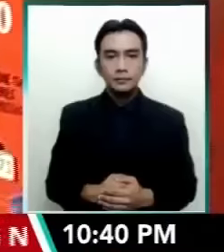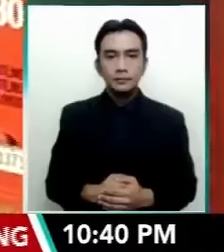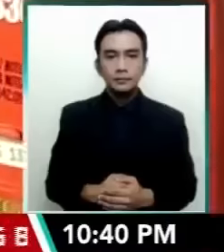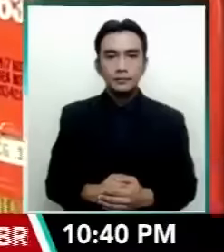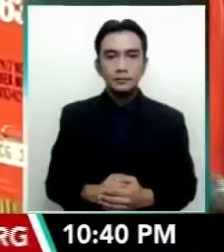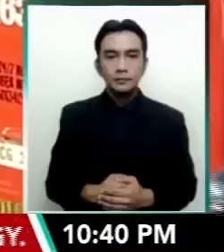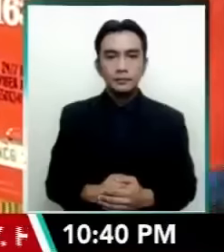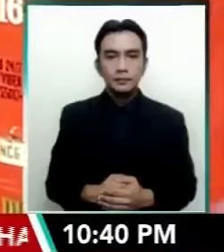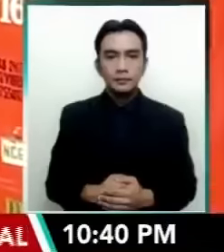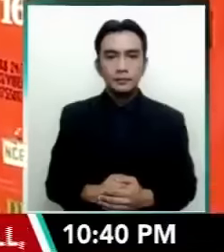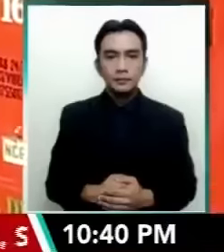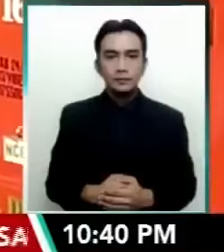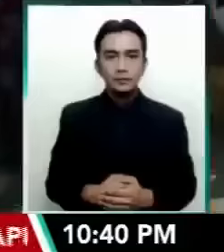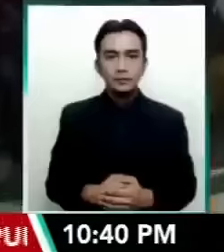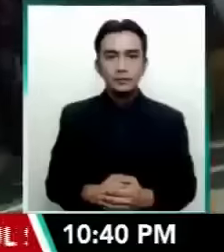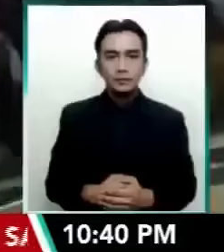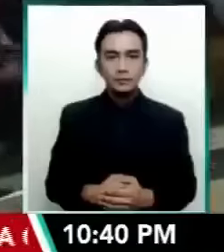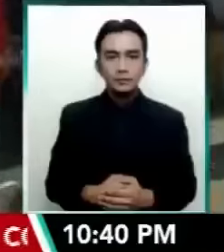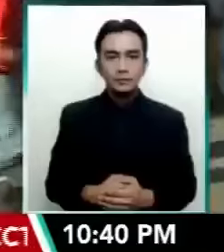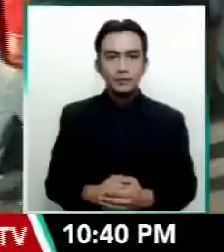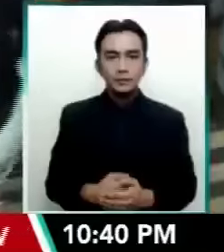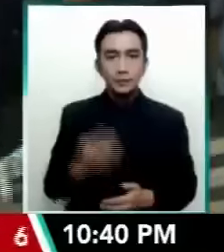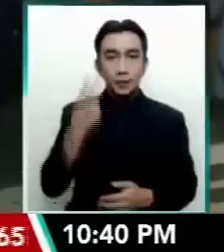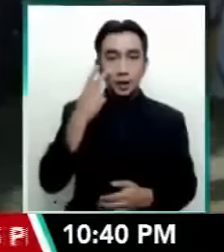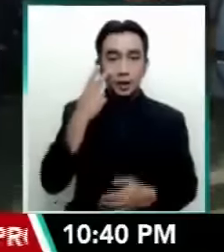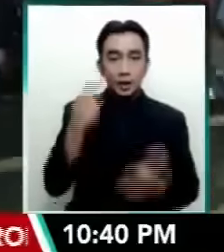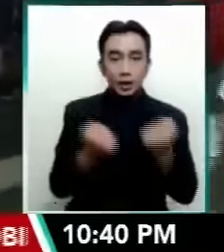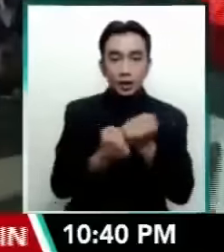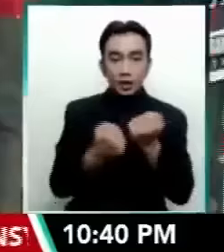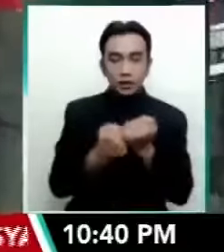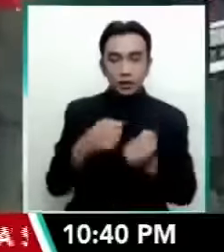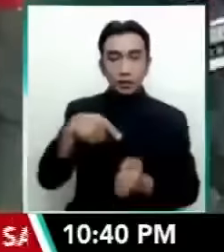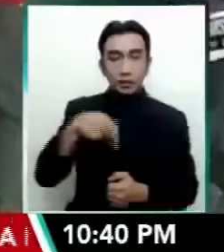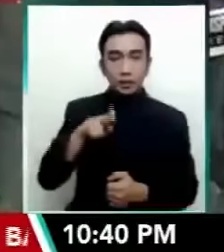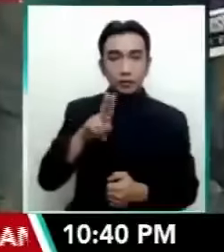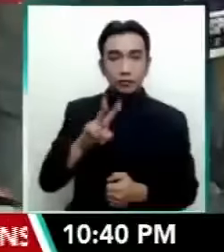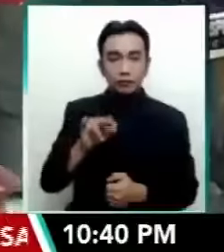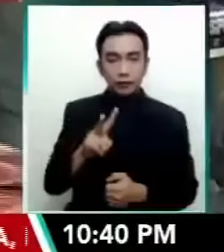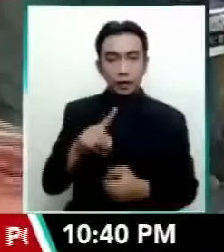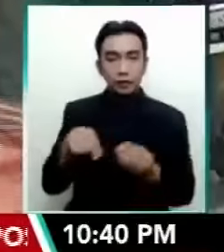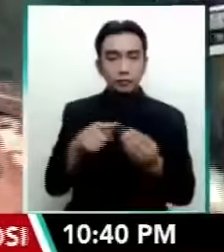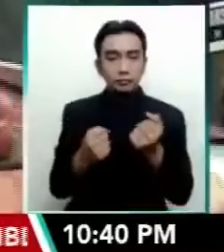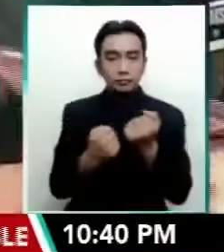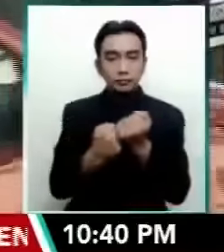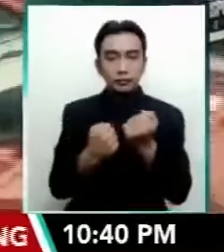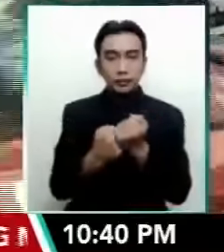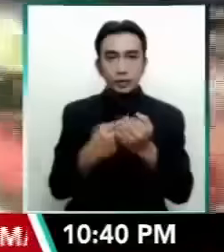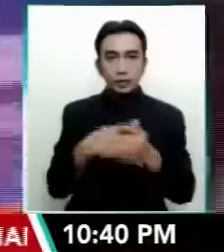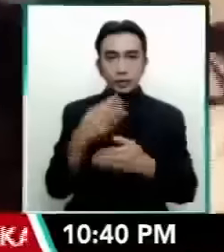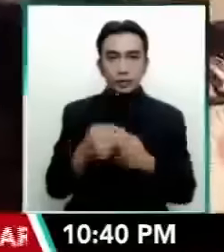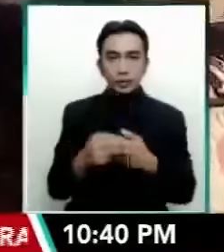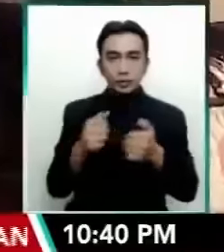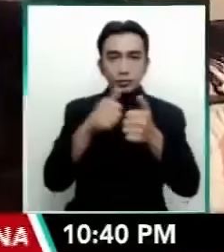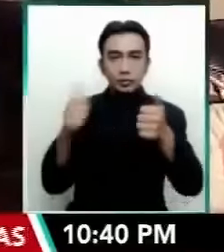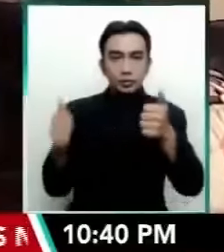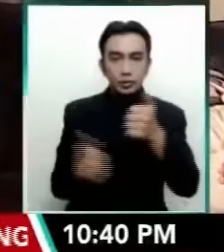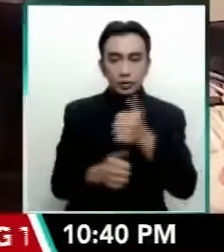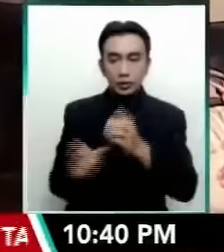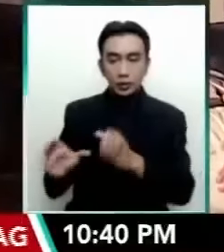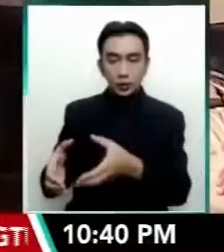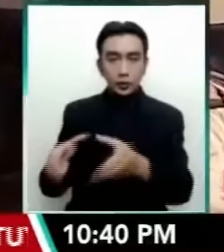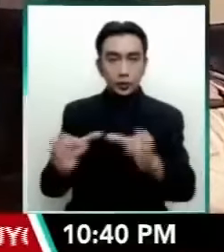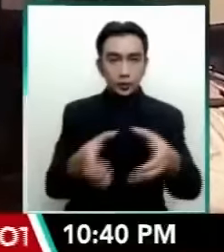Nagpakita ng suporta sa PUV Modernization Program ng gobyerno ang 4 grupo sa ilalim ng United Transport Consolidated Entities. Bagay na